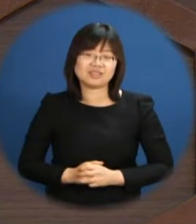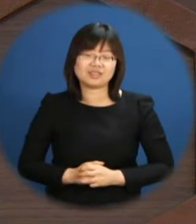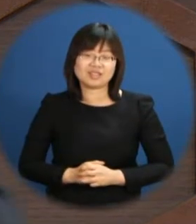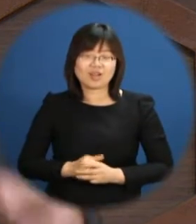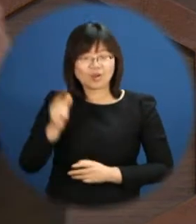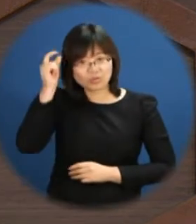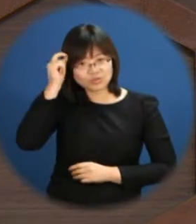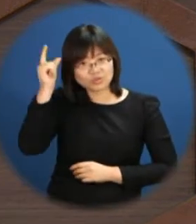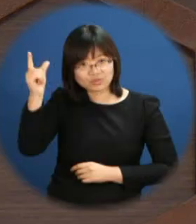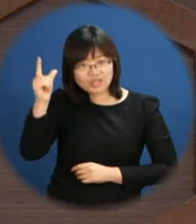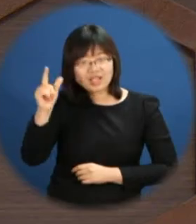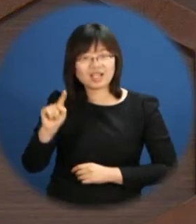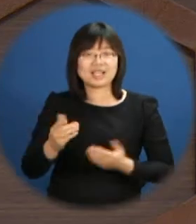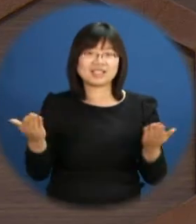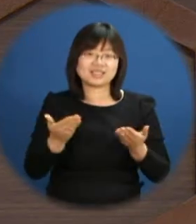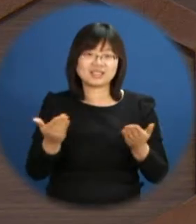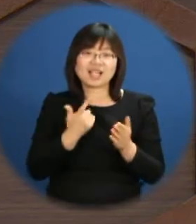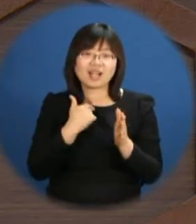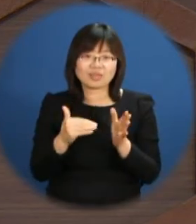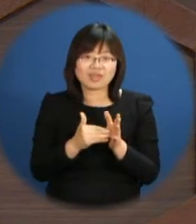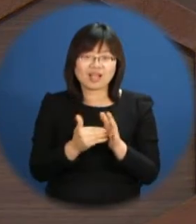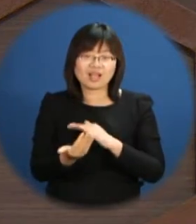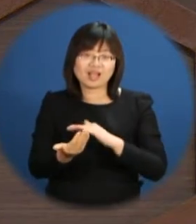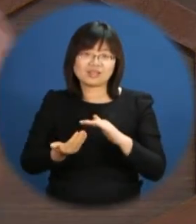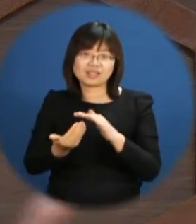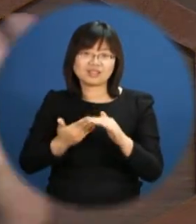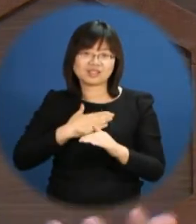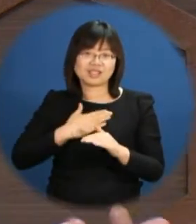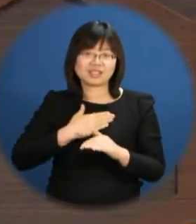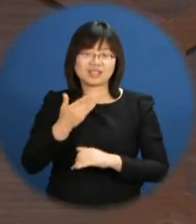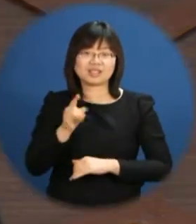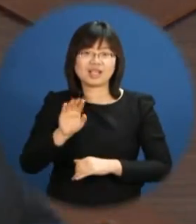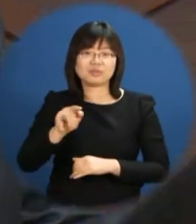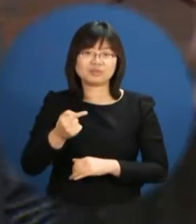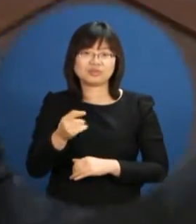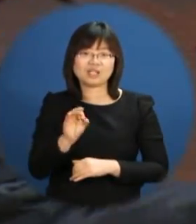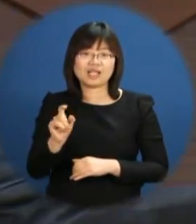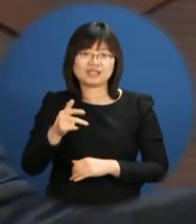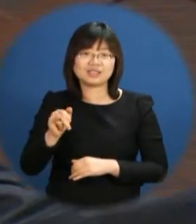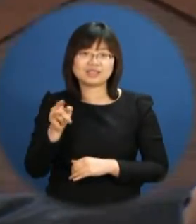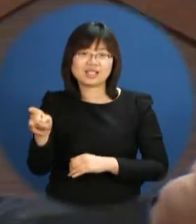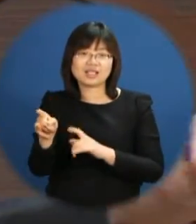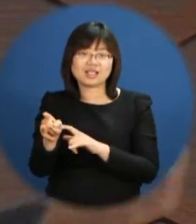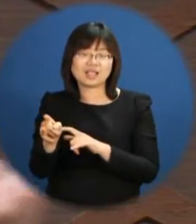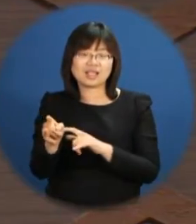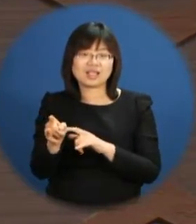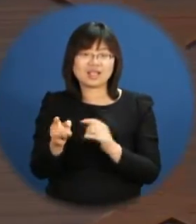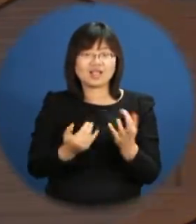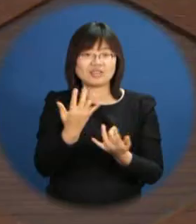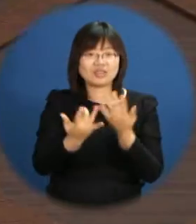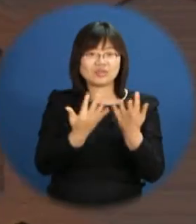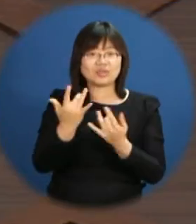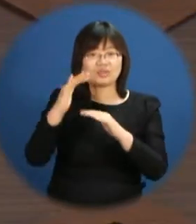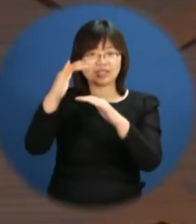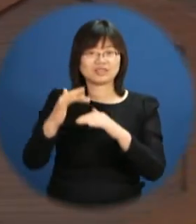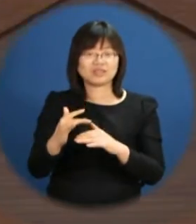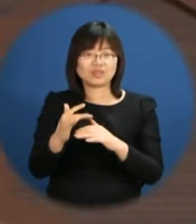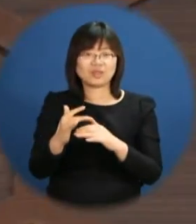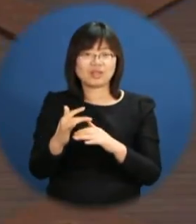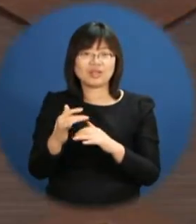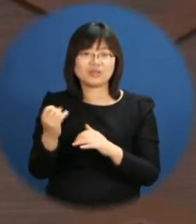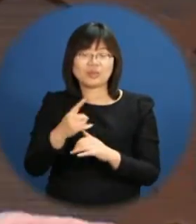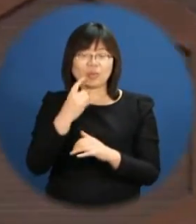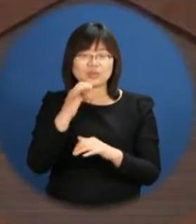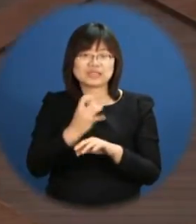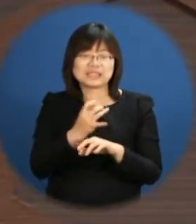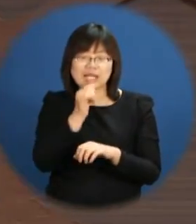훌륭한 일을 해야 했던 게 아까 인제 제가 라보 아 제가 그 연소 과정 하고 금속이 녹스는